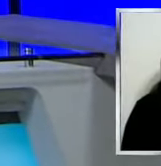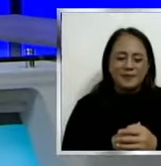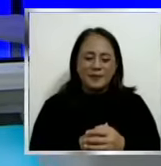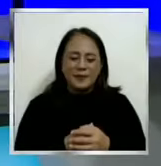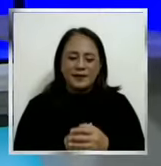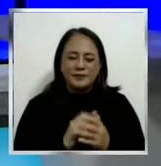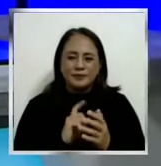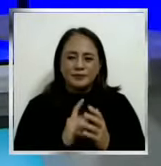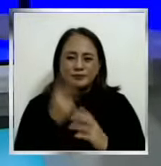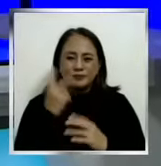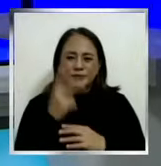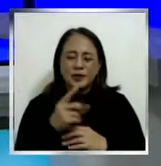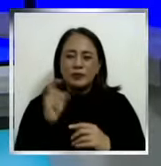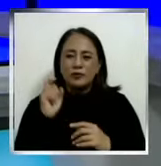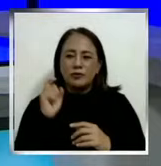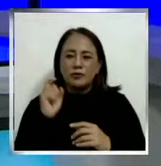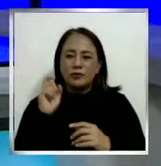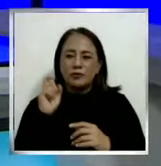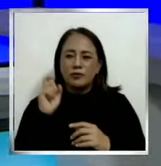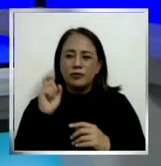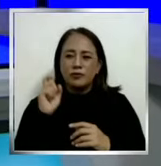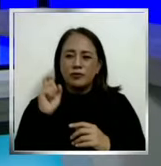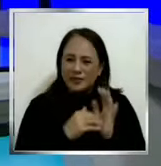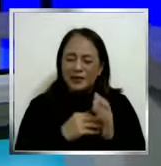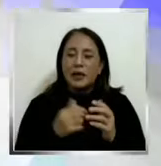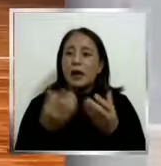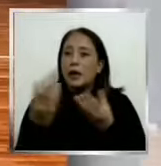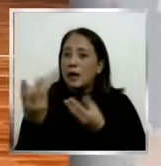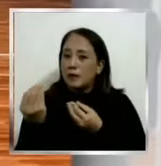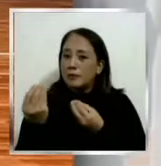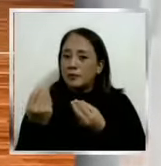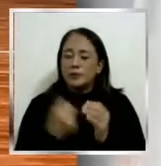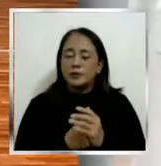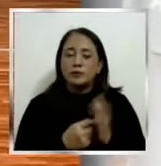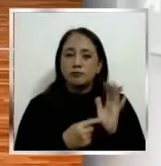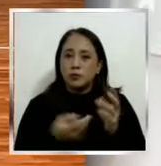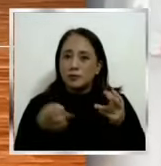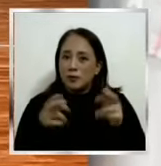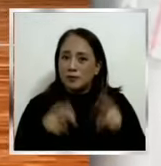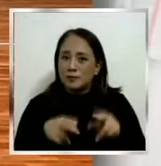Mabilis na chikahan ulit tayo para updated sa showbiz happenings.